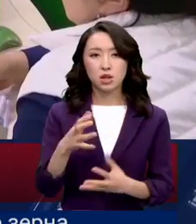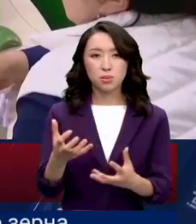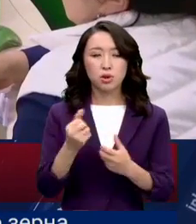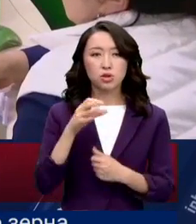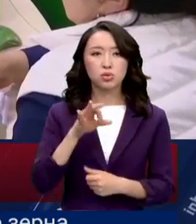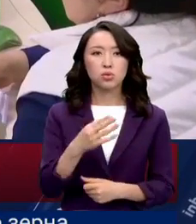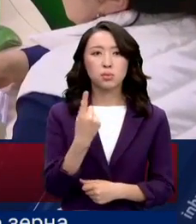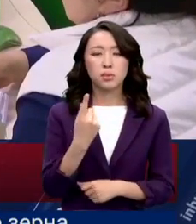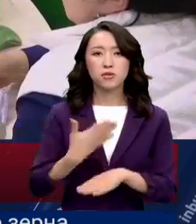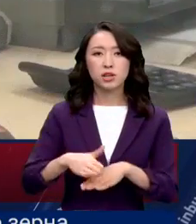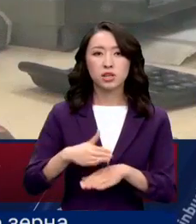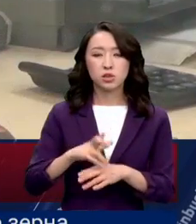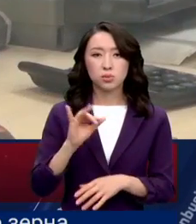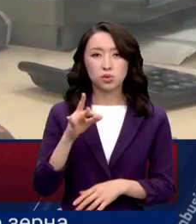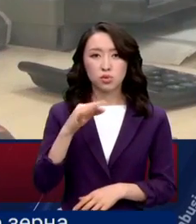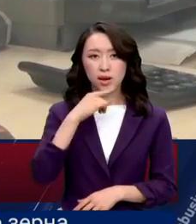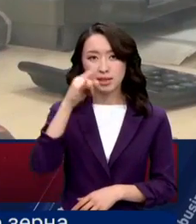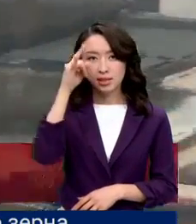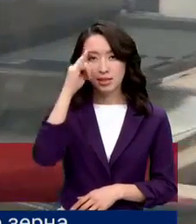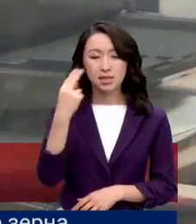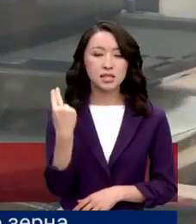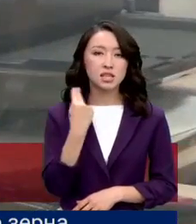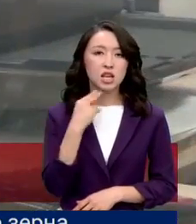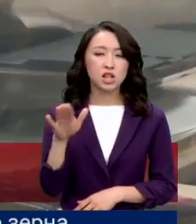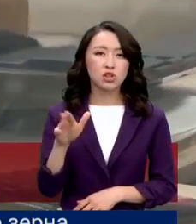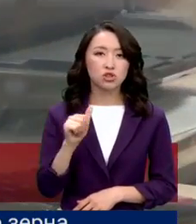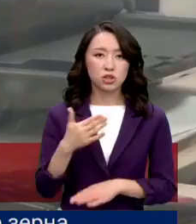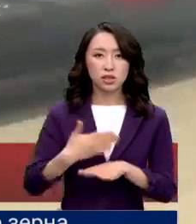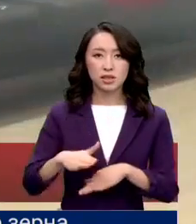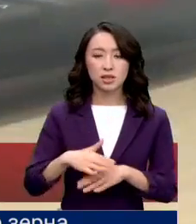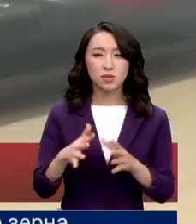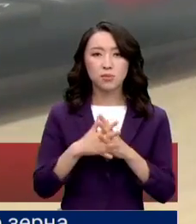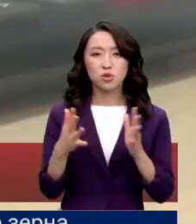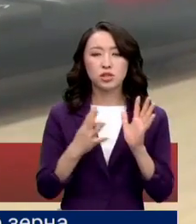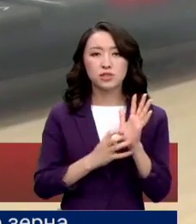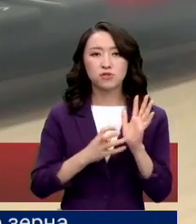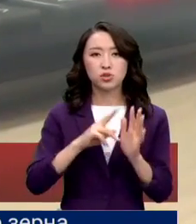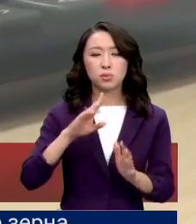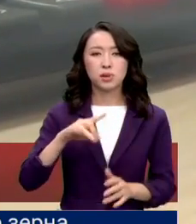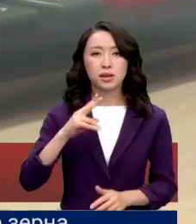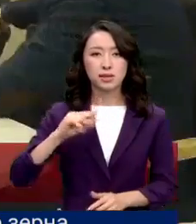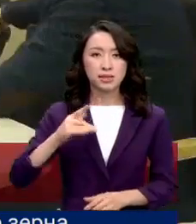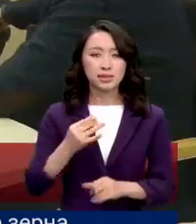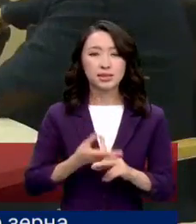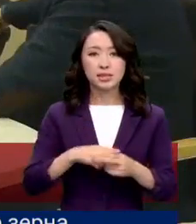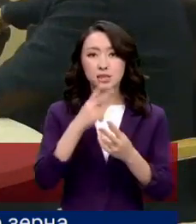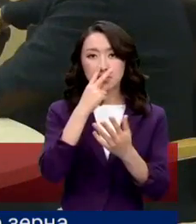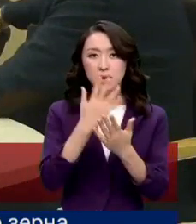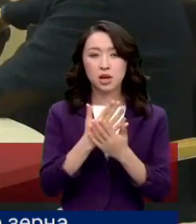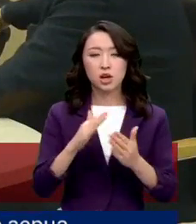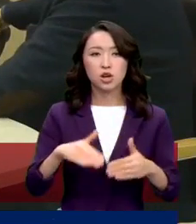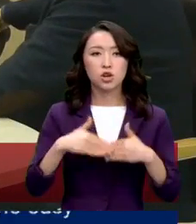от Первого кредитного бюро, казахстанцы задолжали по микрокредитам более 900 миллиардов тенге. И эти показатели